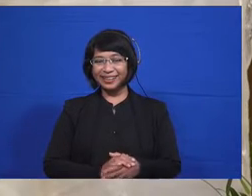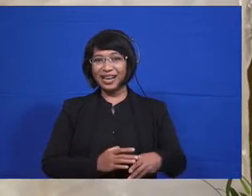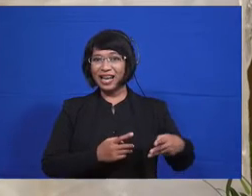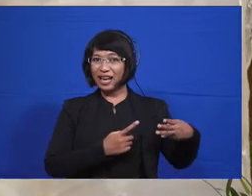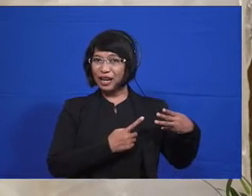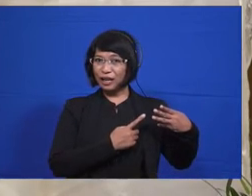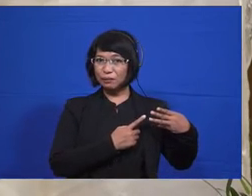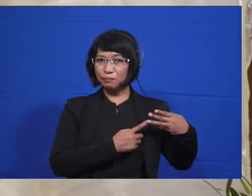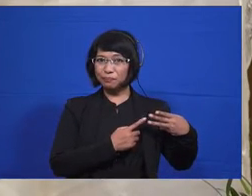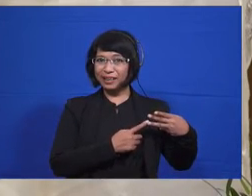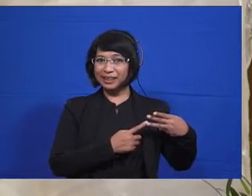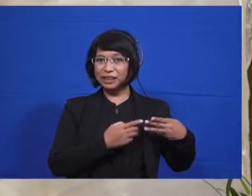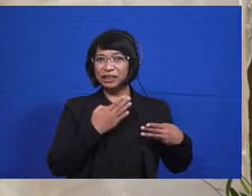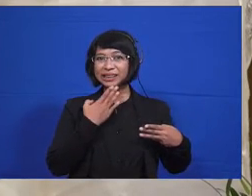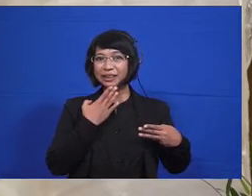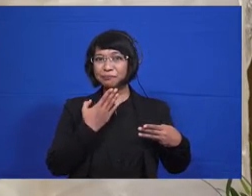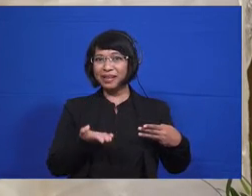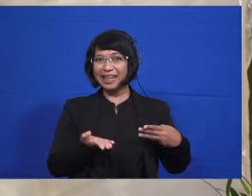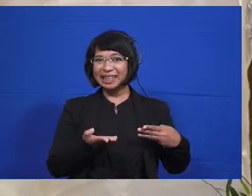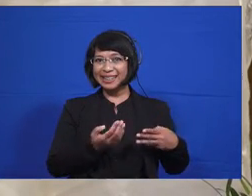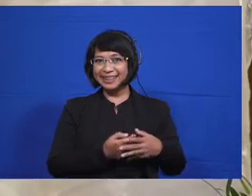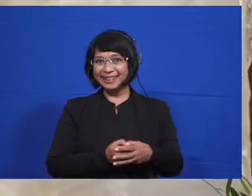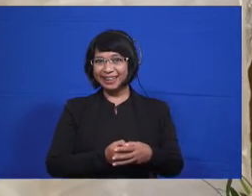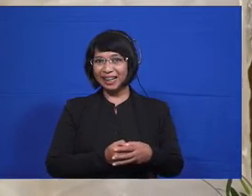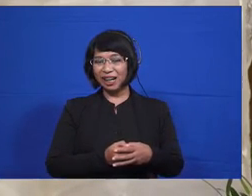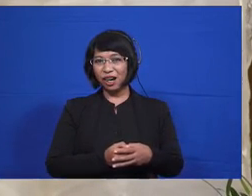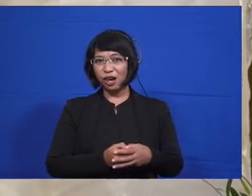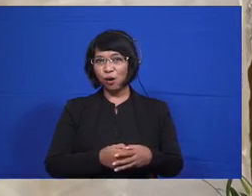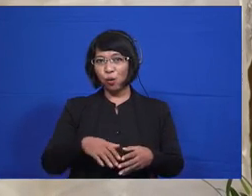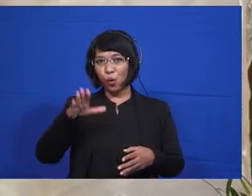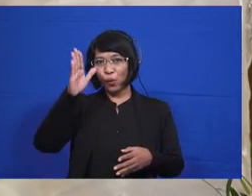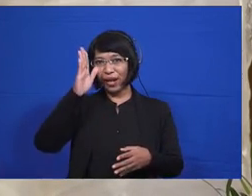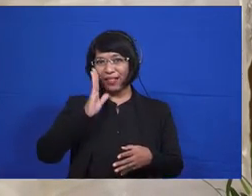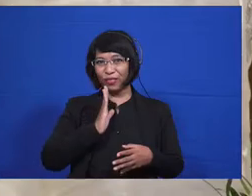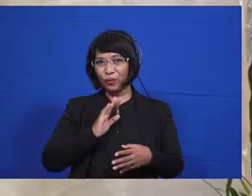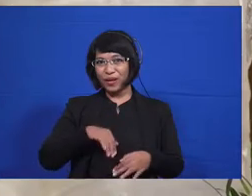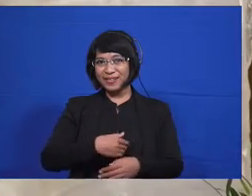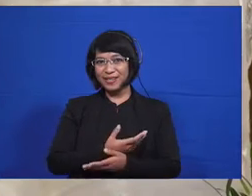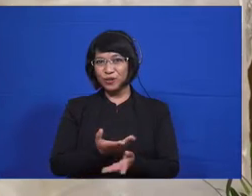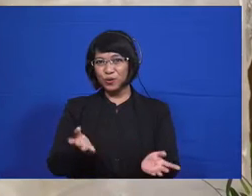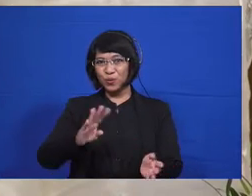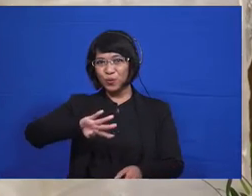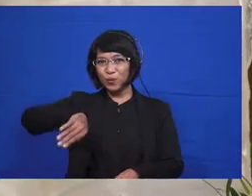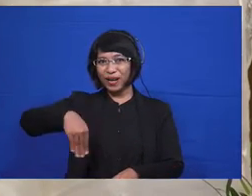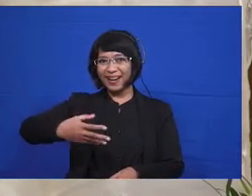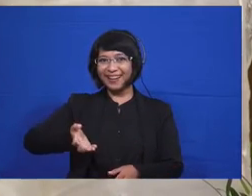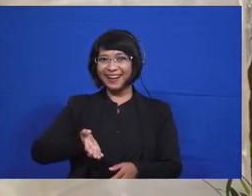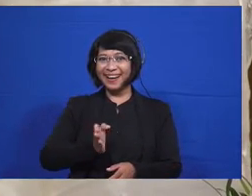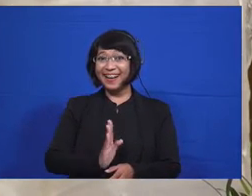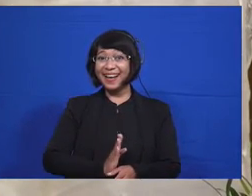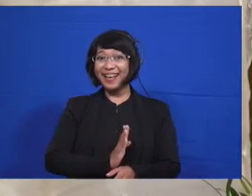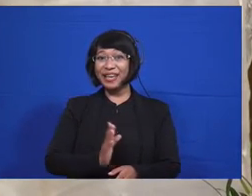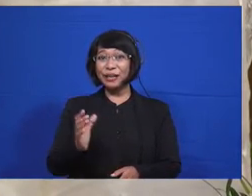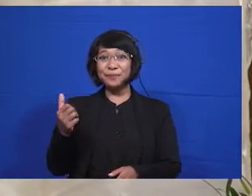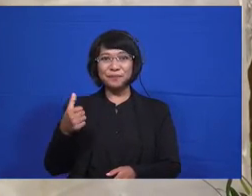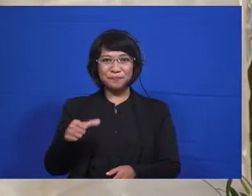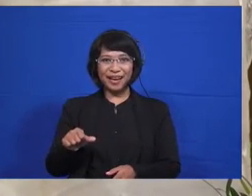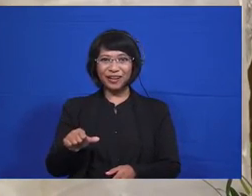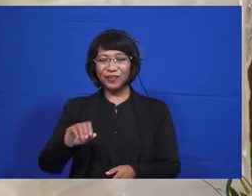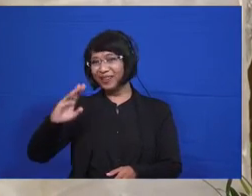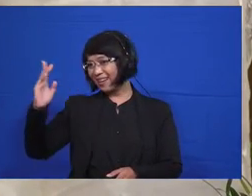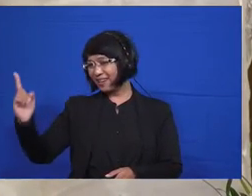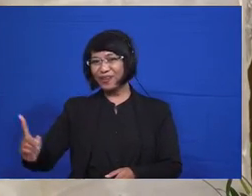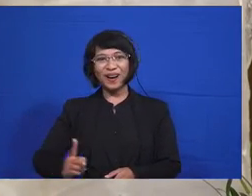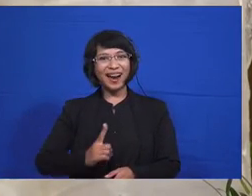Keempat, ucapan terima kasih kepada para orang tua beserta seluruh keluarga para imam baru yang telah hadir